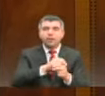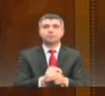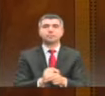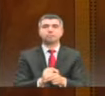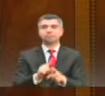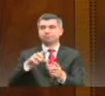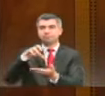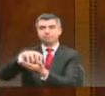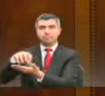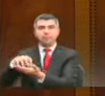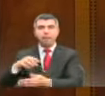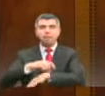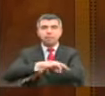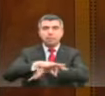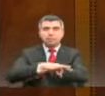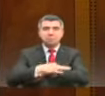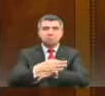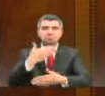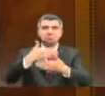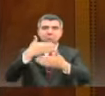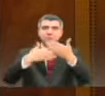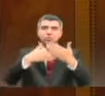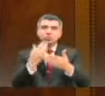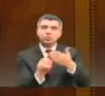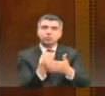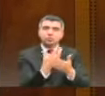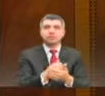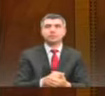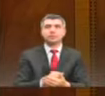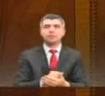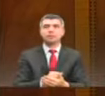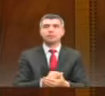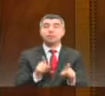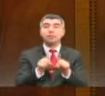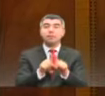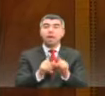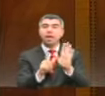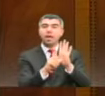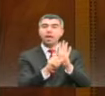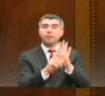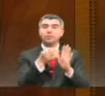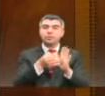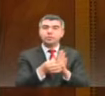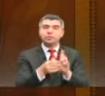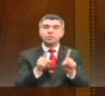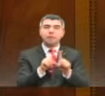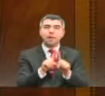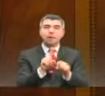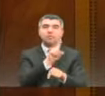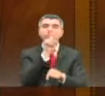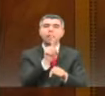الإداري واستكمال النصوص التنظيمية اللازمة لتفعيل القوانين التنظيمية للجماعات